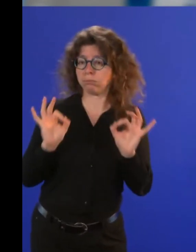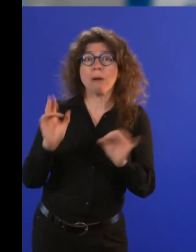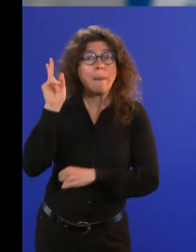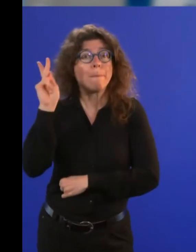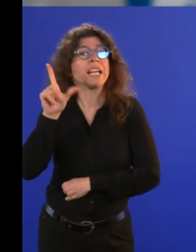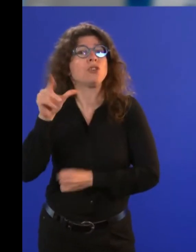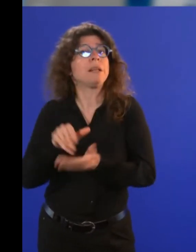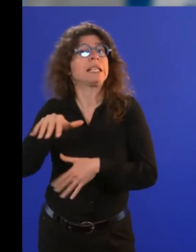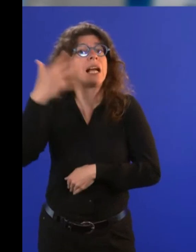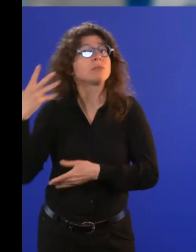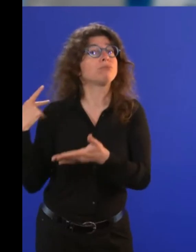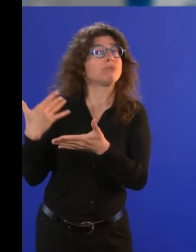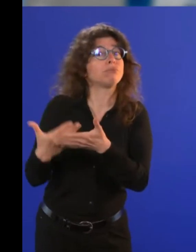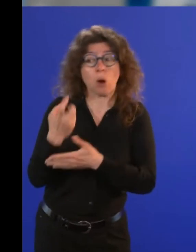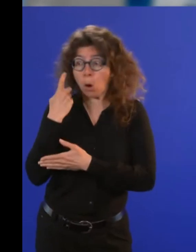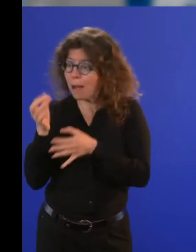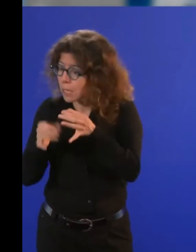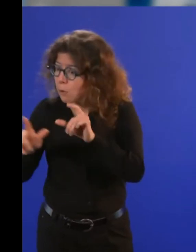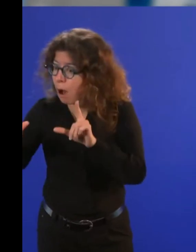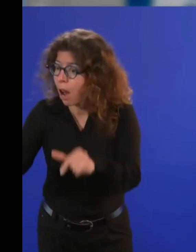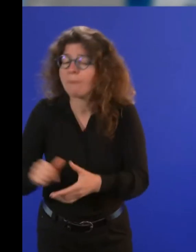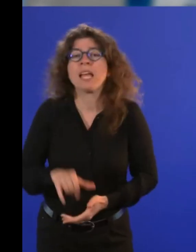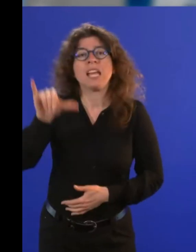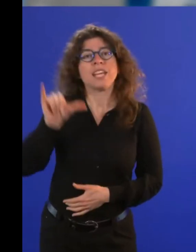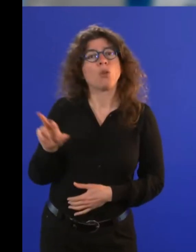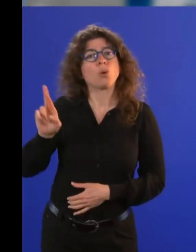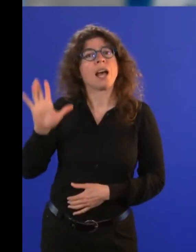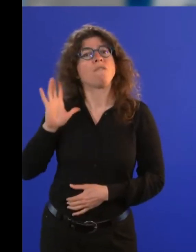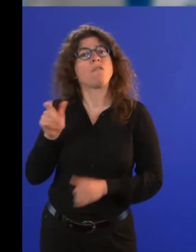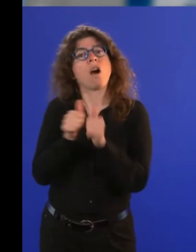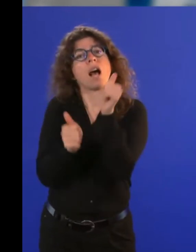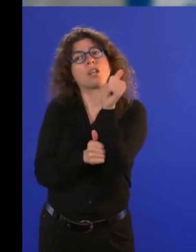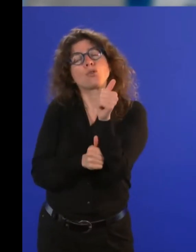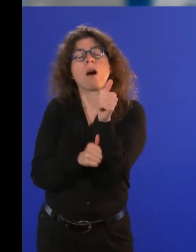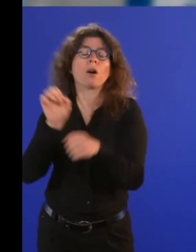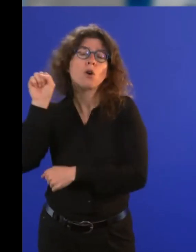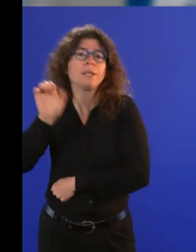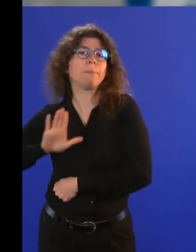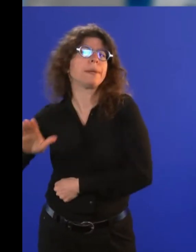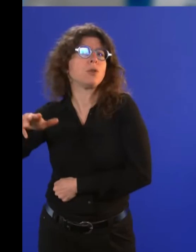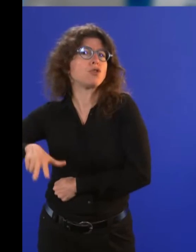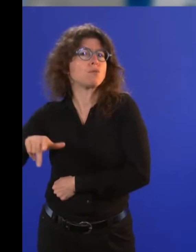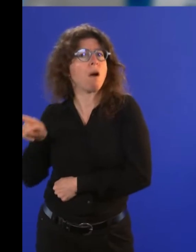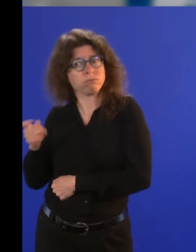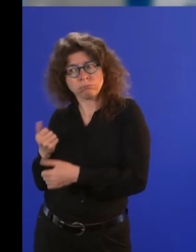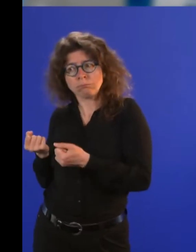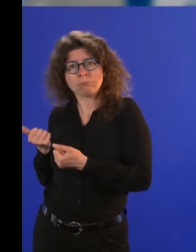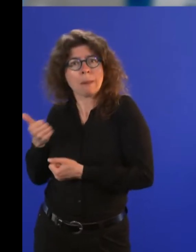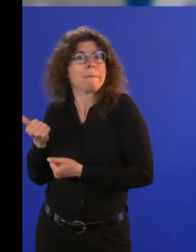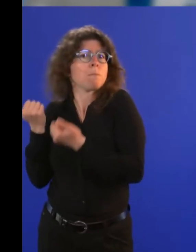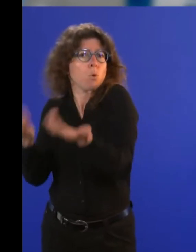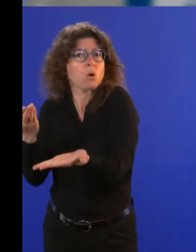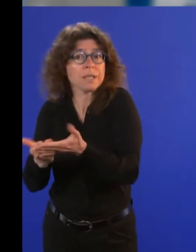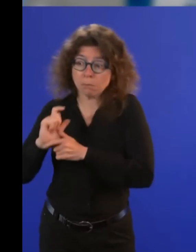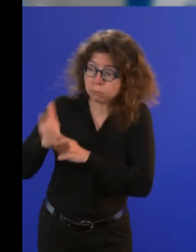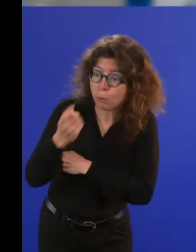depuis 2015, sous l'impulsion de Yann Brossa, alors adjoint communiste en charge du logement. Elle a permis d'enrayer en partie la spéculation